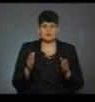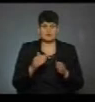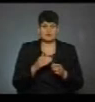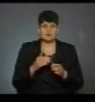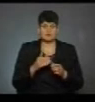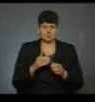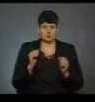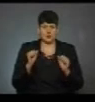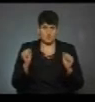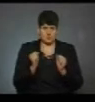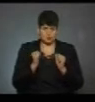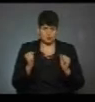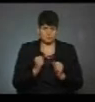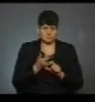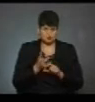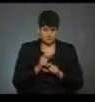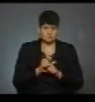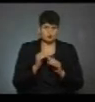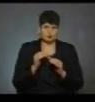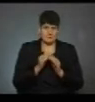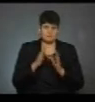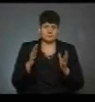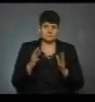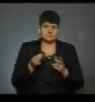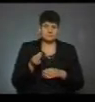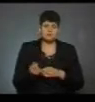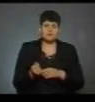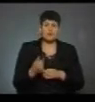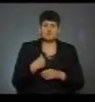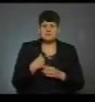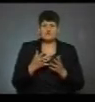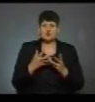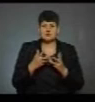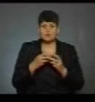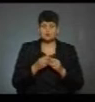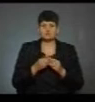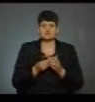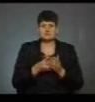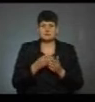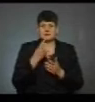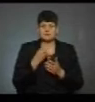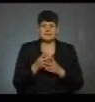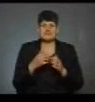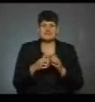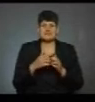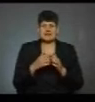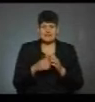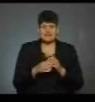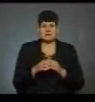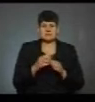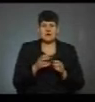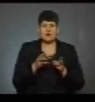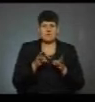температура нижча, ніж передбачена при розрахунку тарифу. У нас в розрахунку тарифів передбачена температура середня за опалювальний